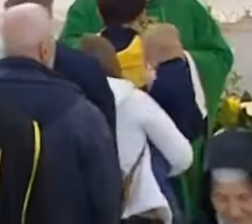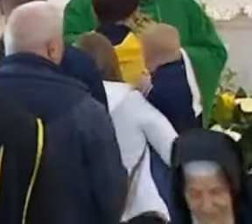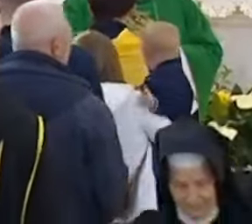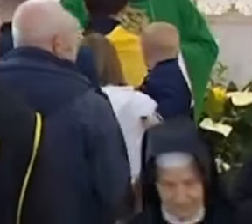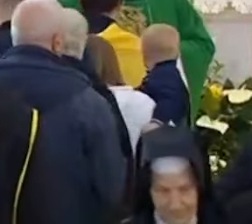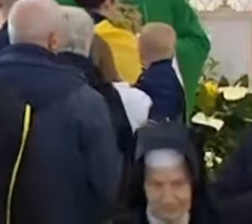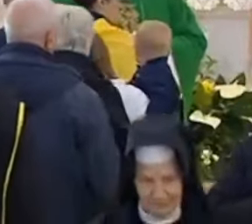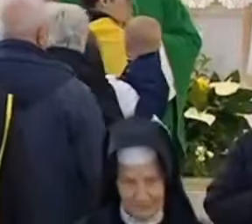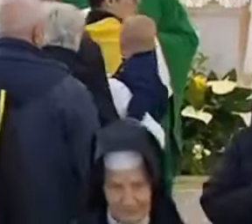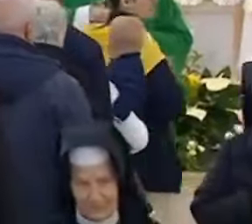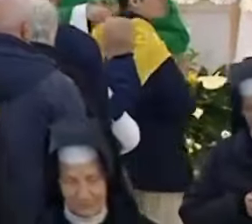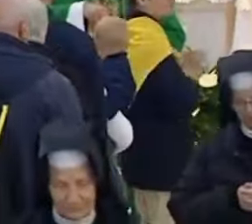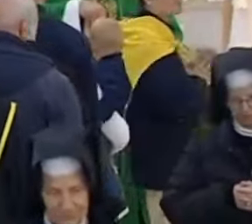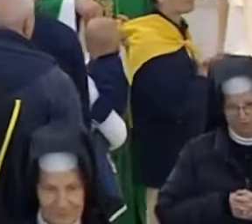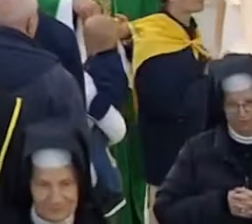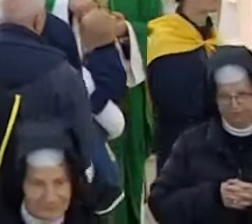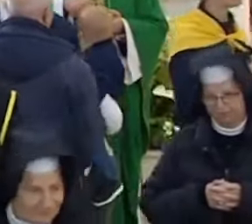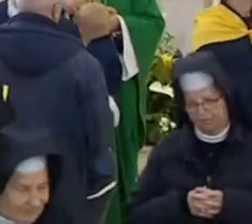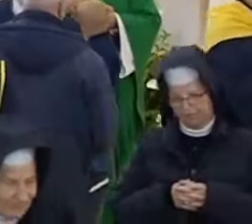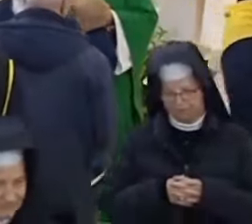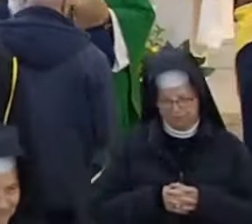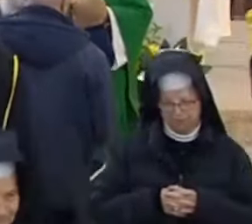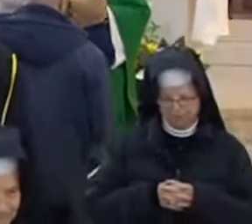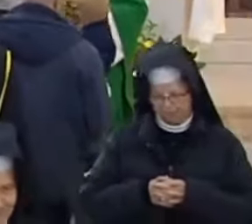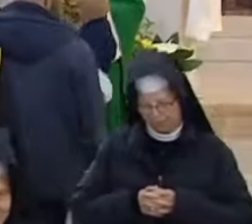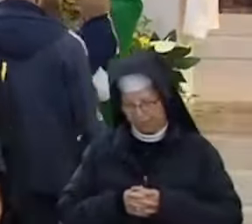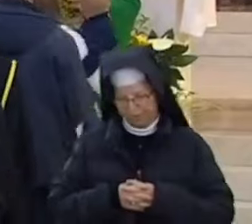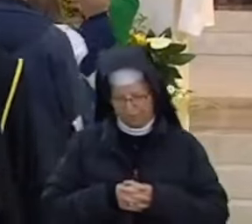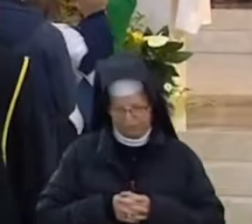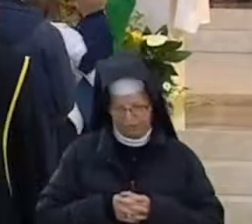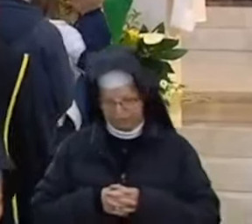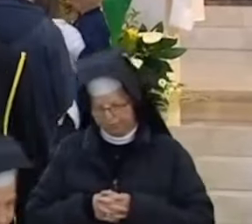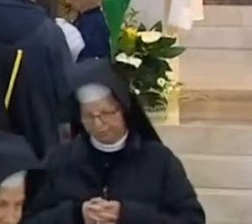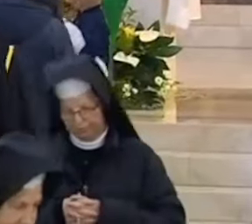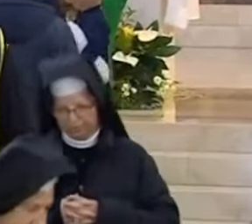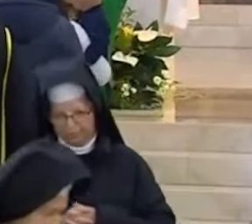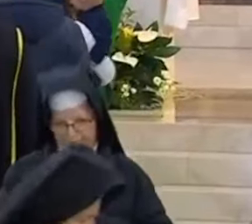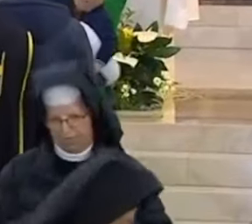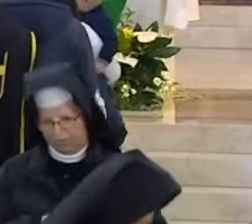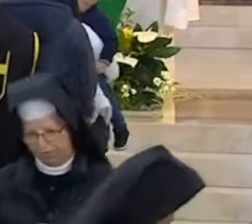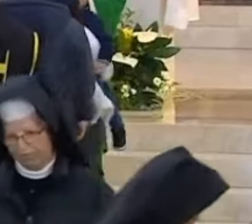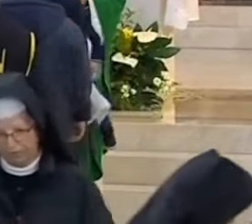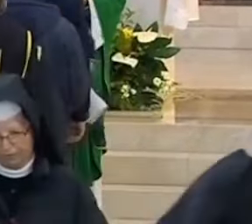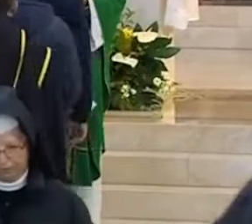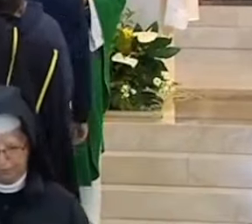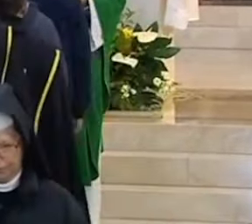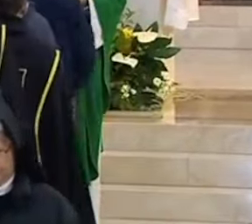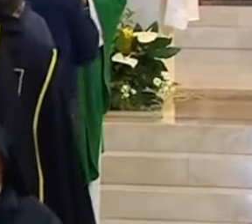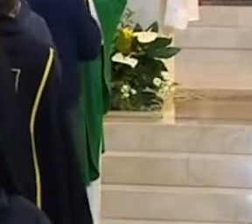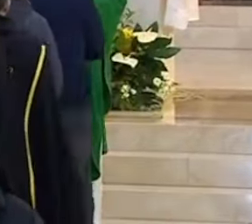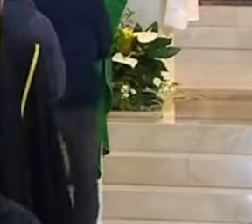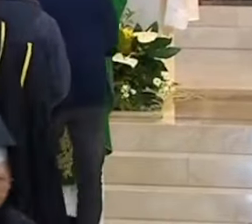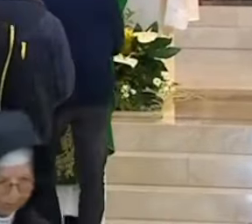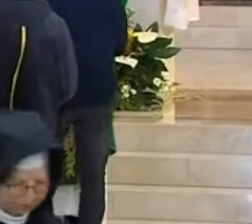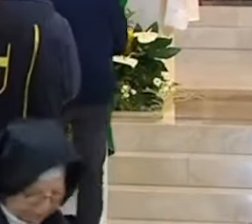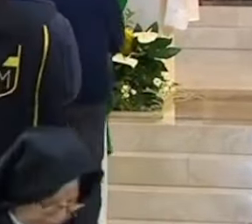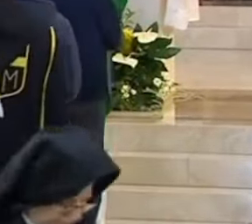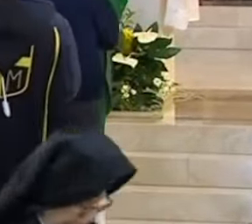pasterzem moim jest pan i nie brak